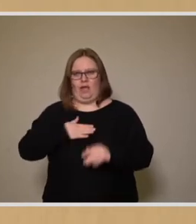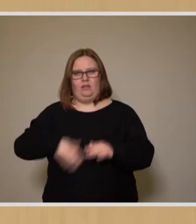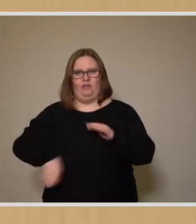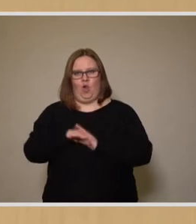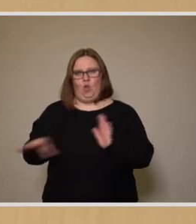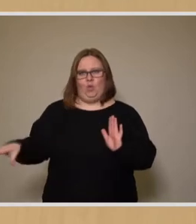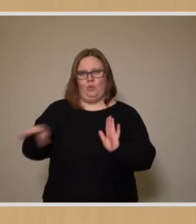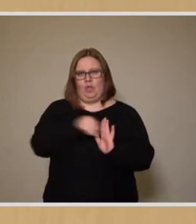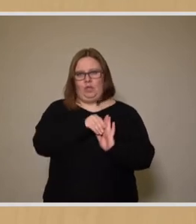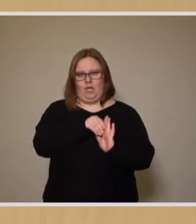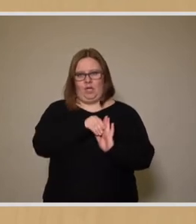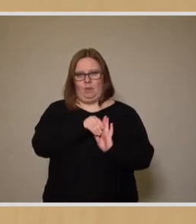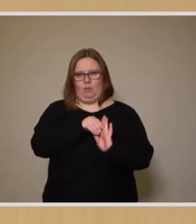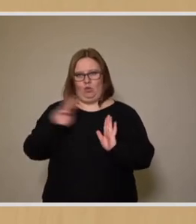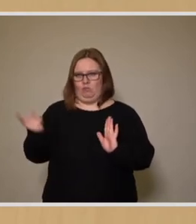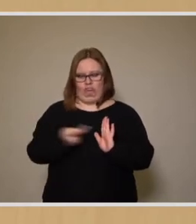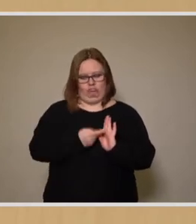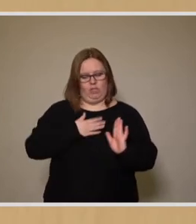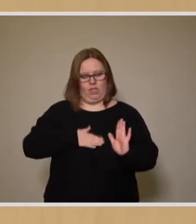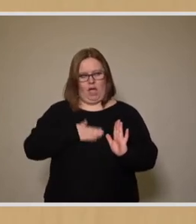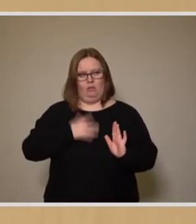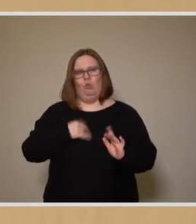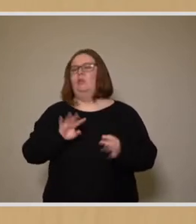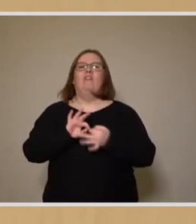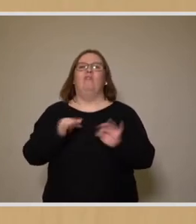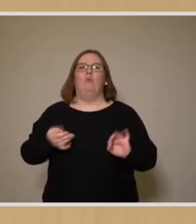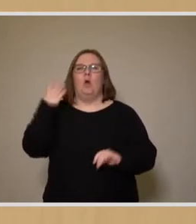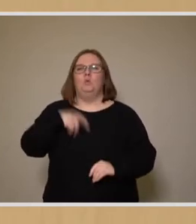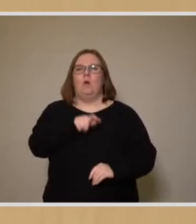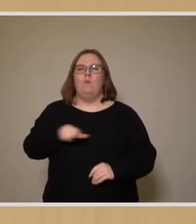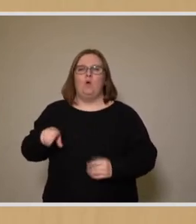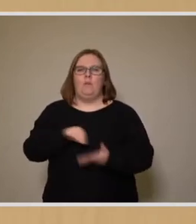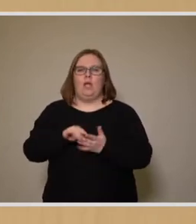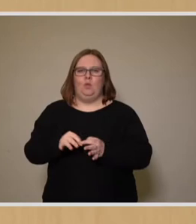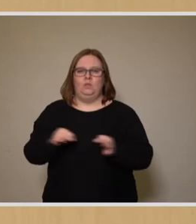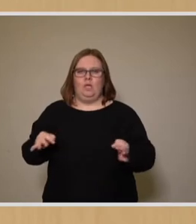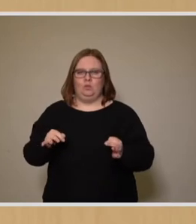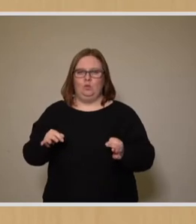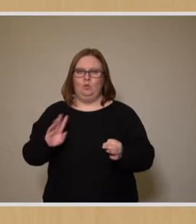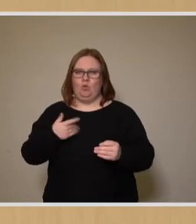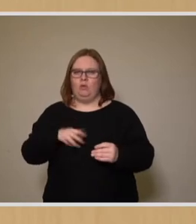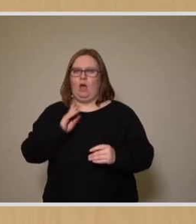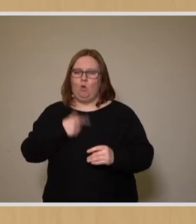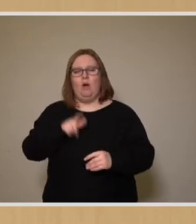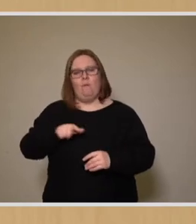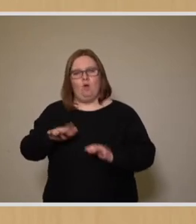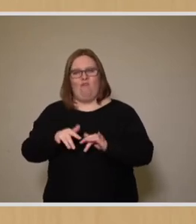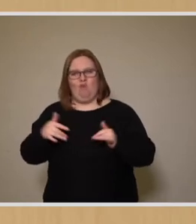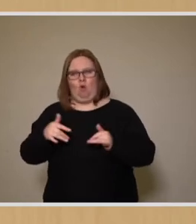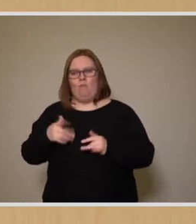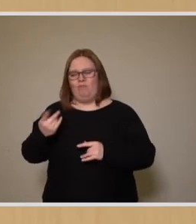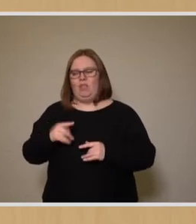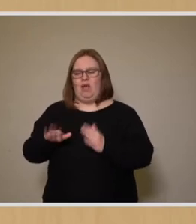die Formulierung, wie wir sie auch getroffen haben, nämlich die Formulierung aus der Bürgerbeteiligungssatzung, dass das Ergebnis des Bürgerforums zu erwägen